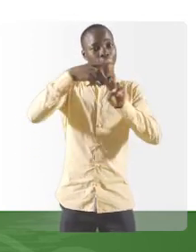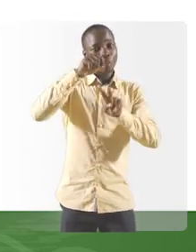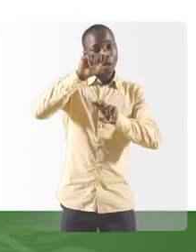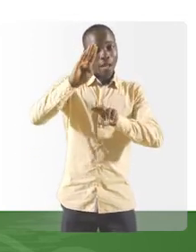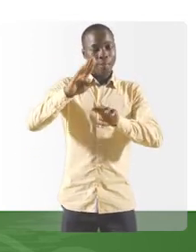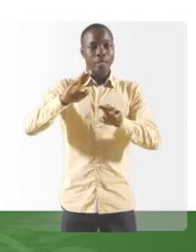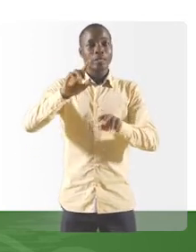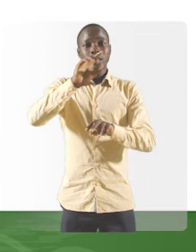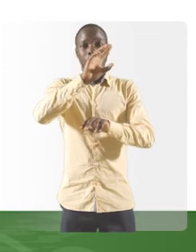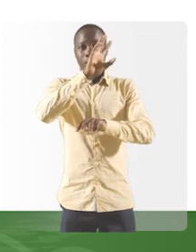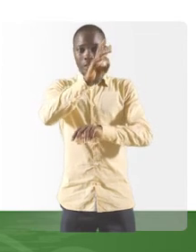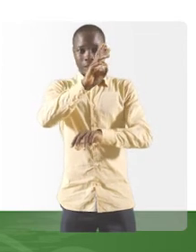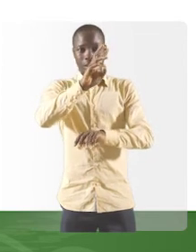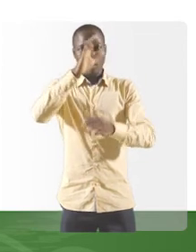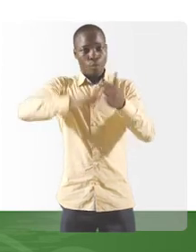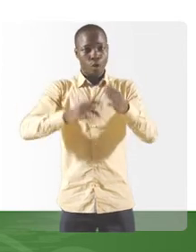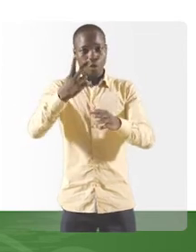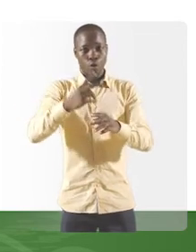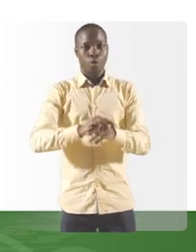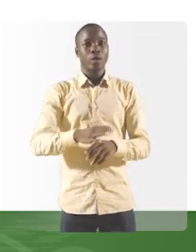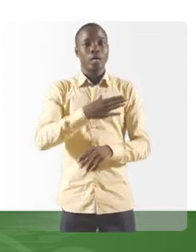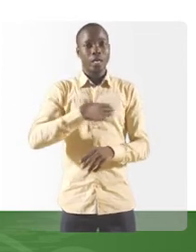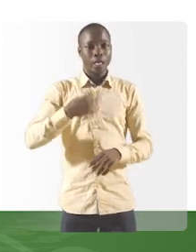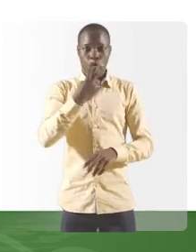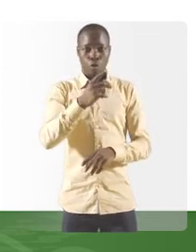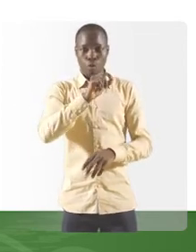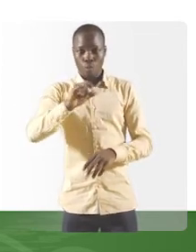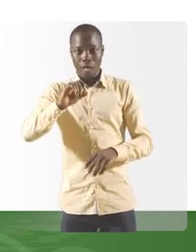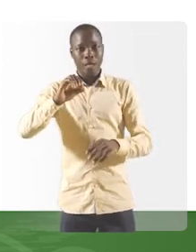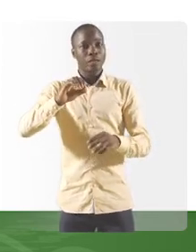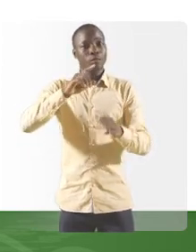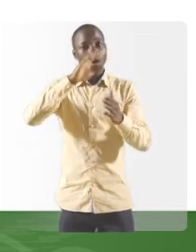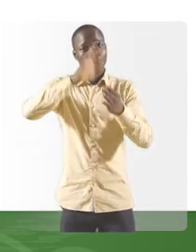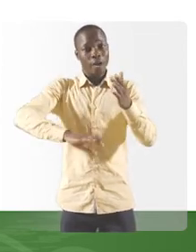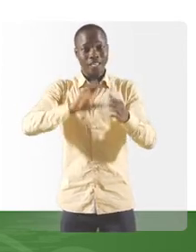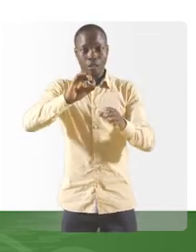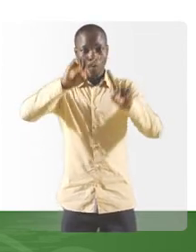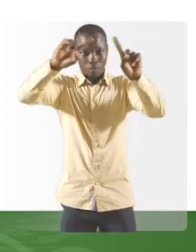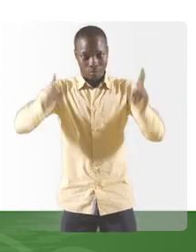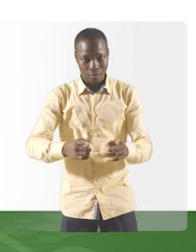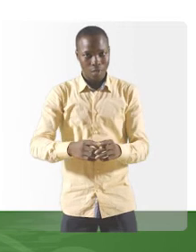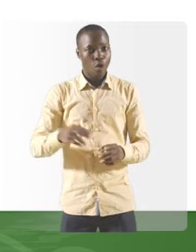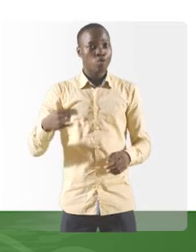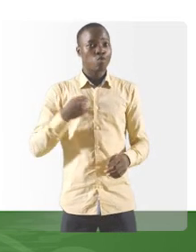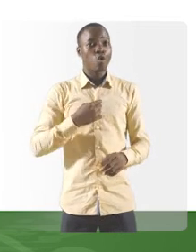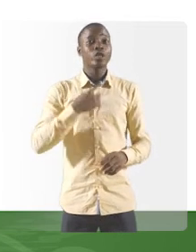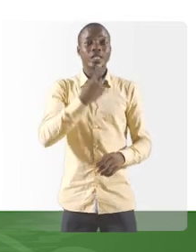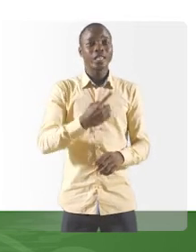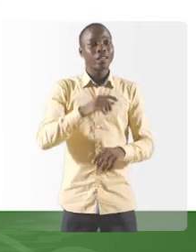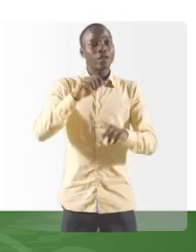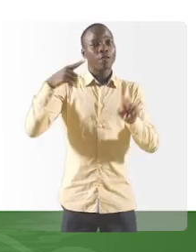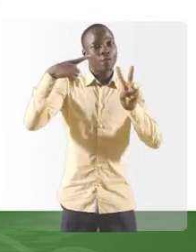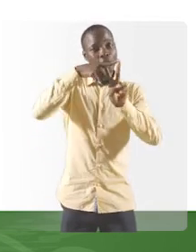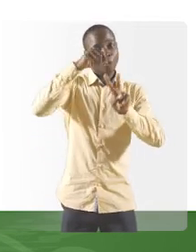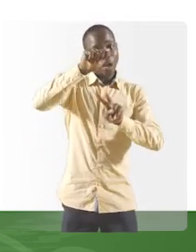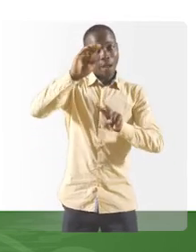6 moins 2, 2 moins 0. Donc, on obtient le vecteur AB a pour coordonnée